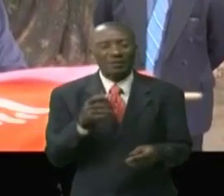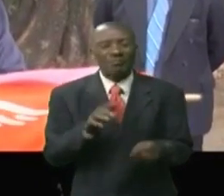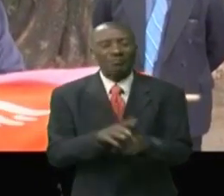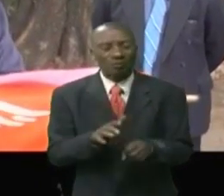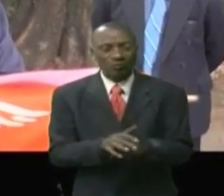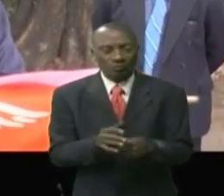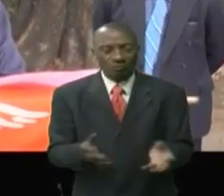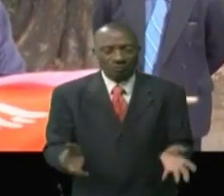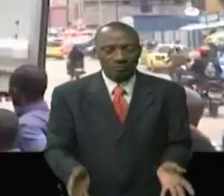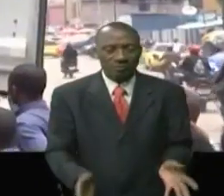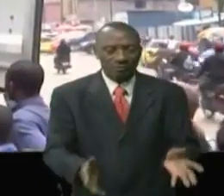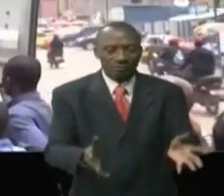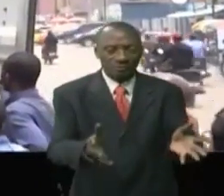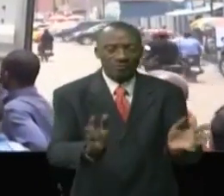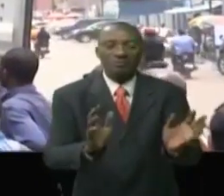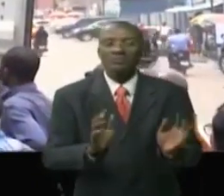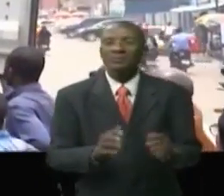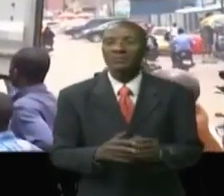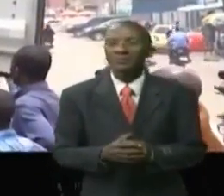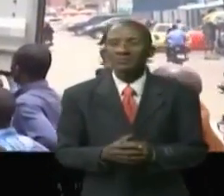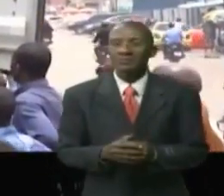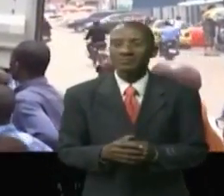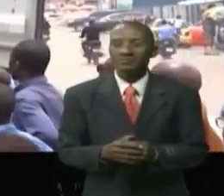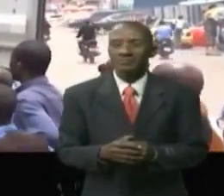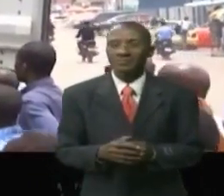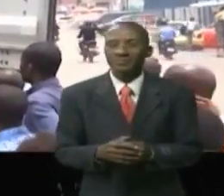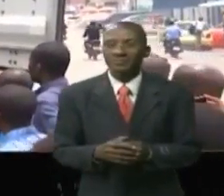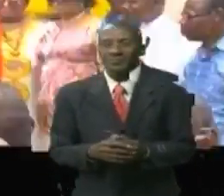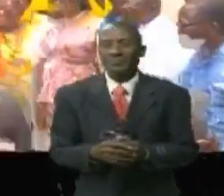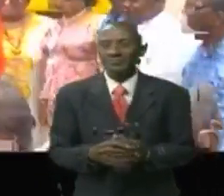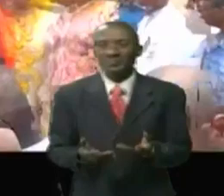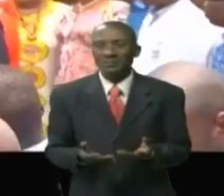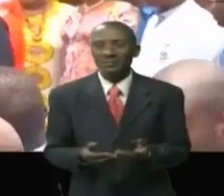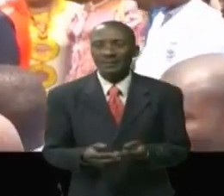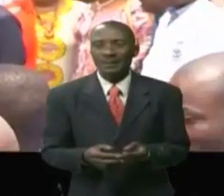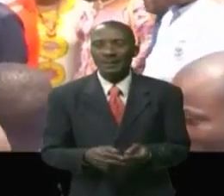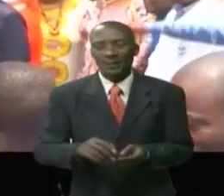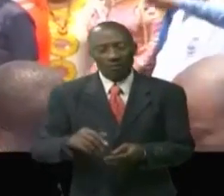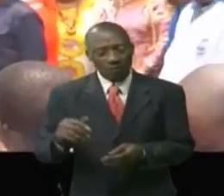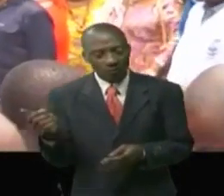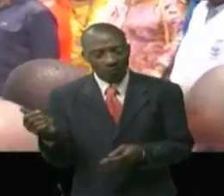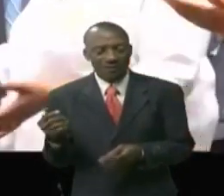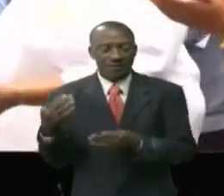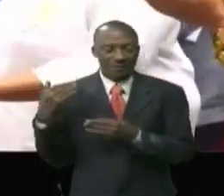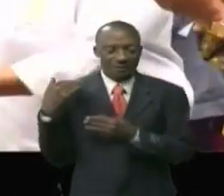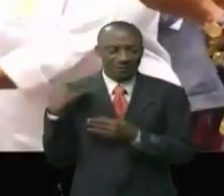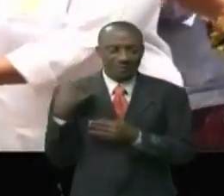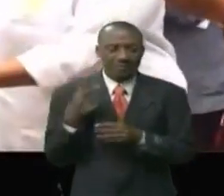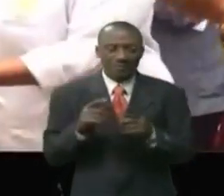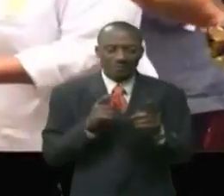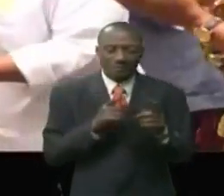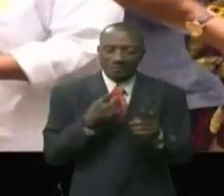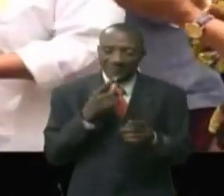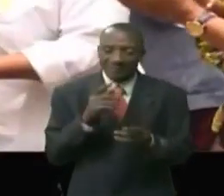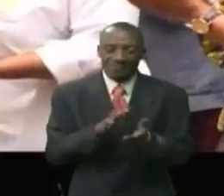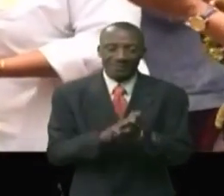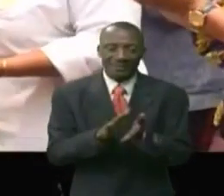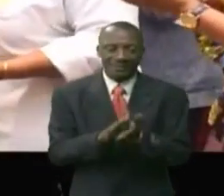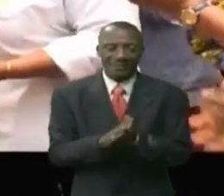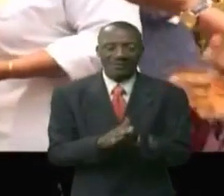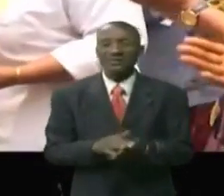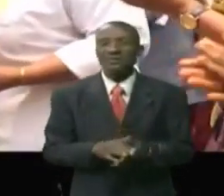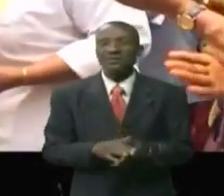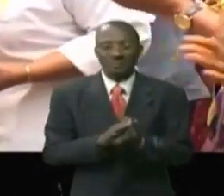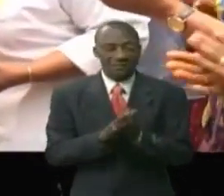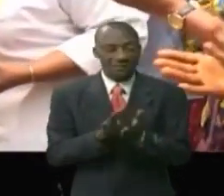action va se poursuivre à l'intérieur du pays à la demande du Premier ministre euh nous